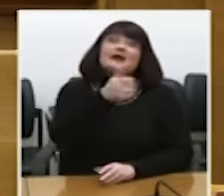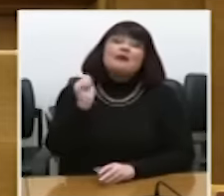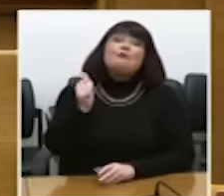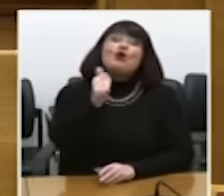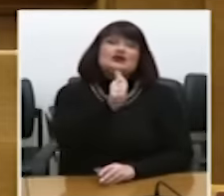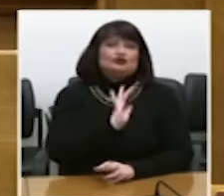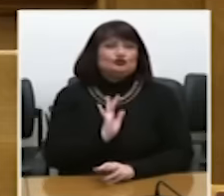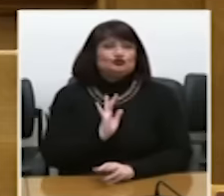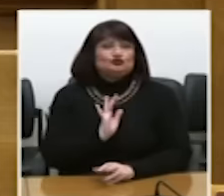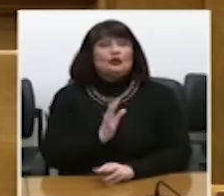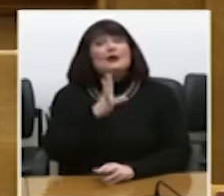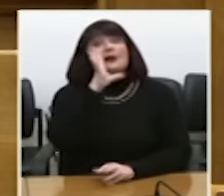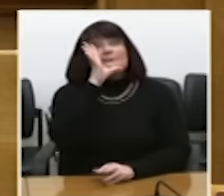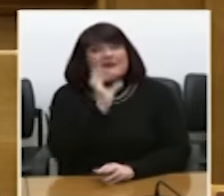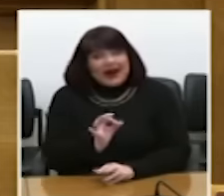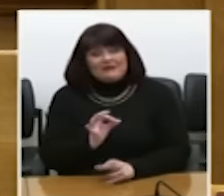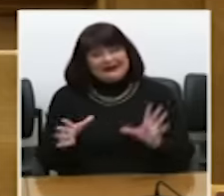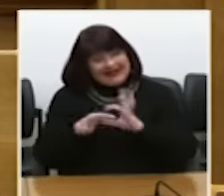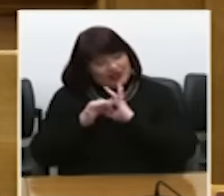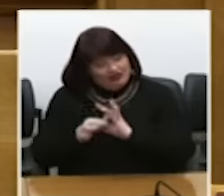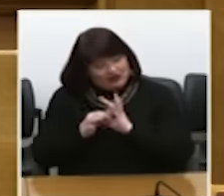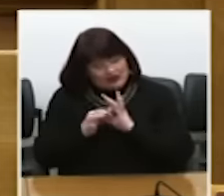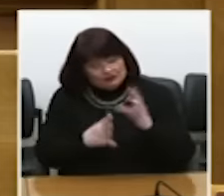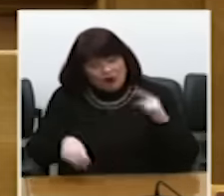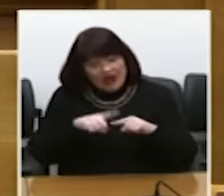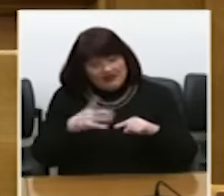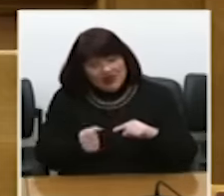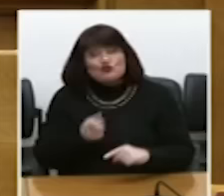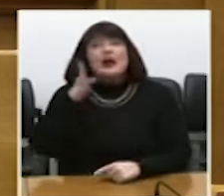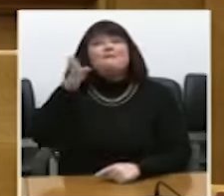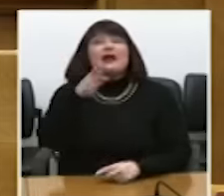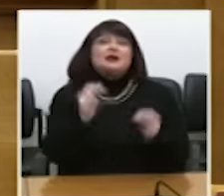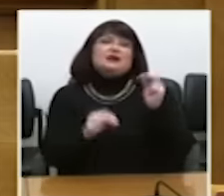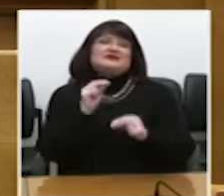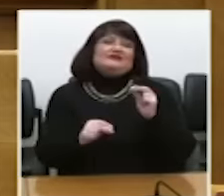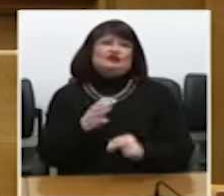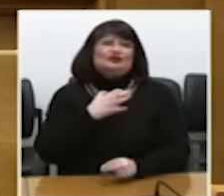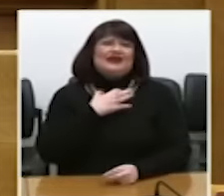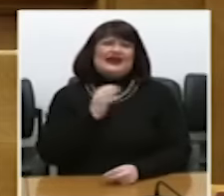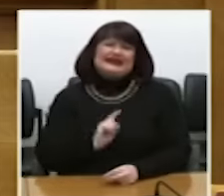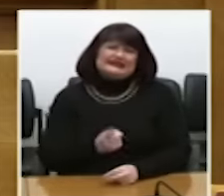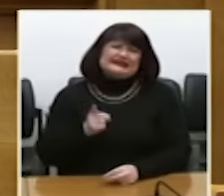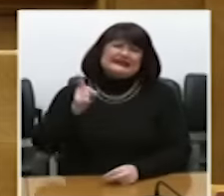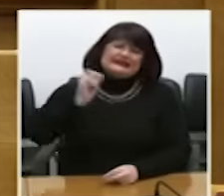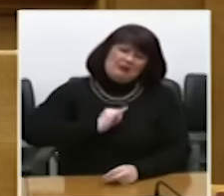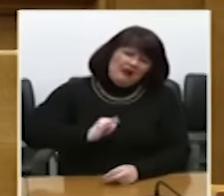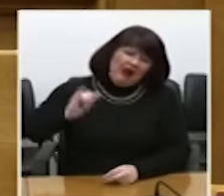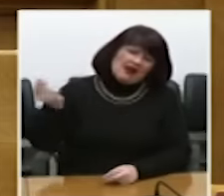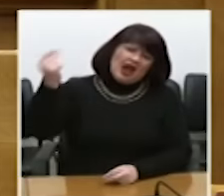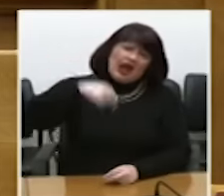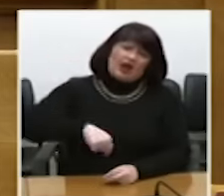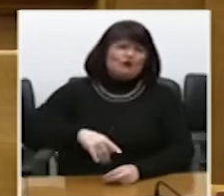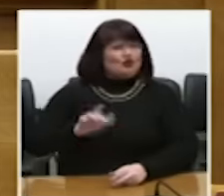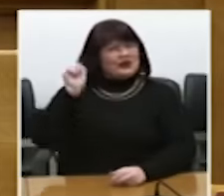έχουν πραγματικούς δεσμούς με τη χώρα, χωρίς να χρειάζεται να ταξιδεύουν χιλιόμετρα. Αλλά